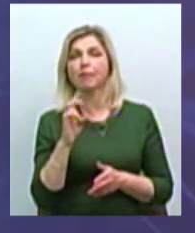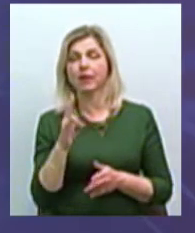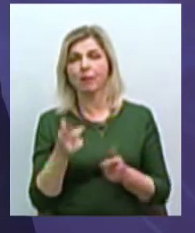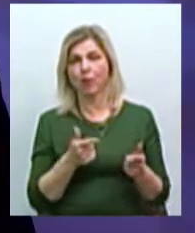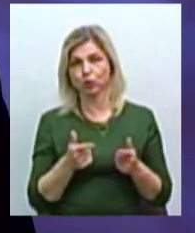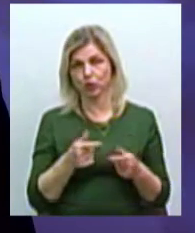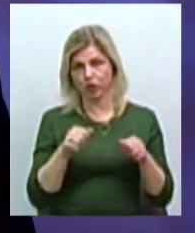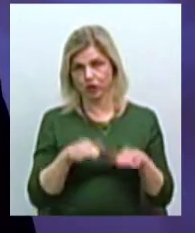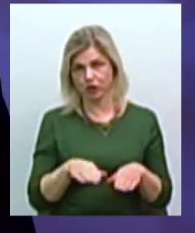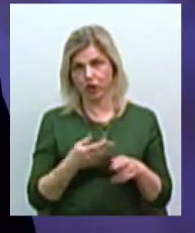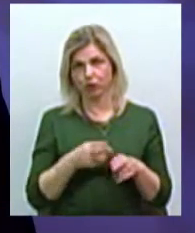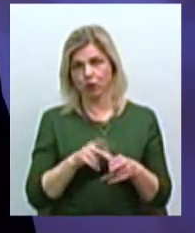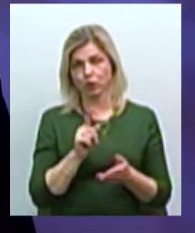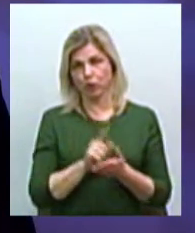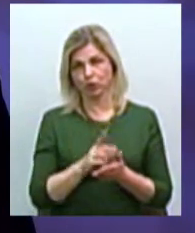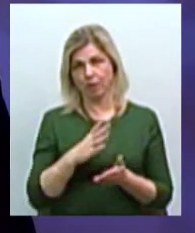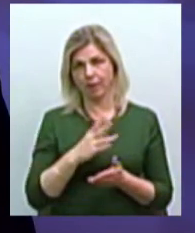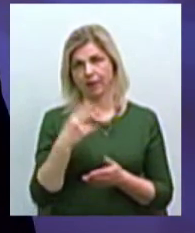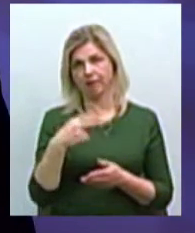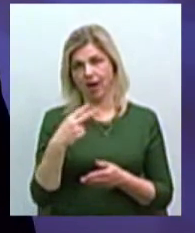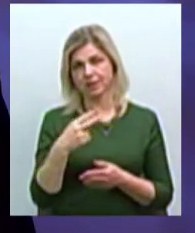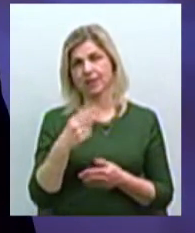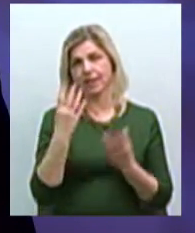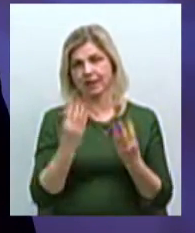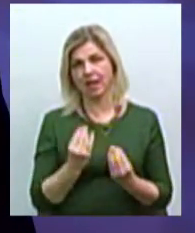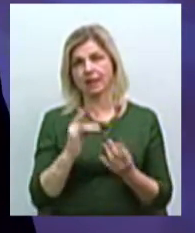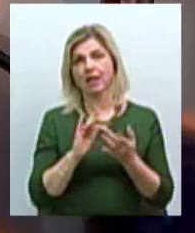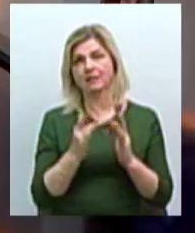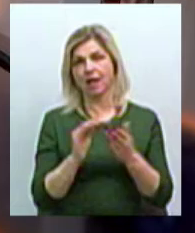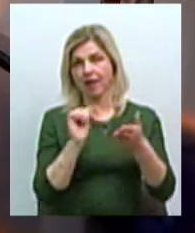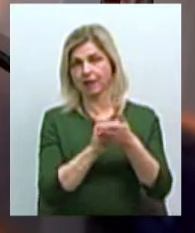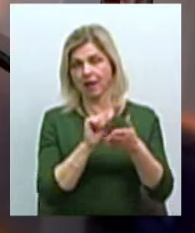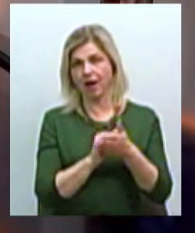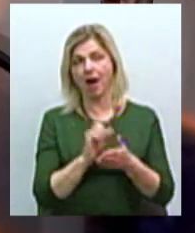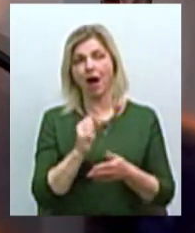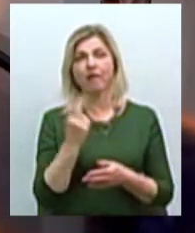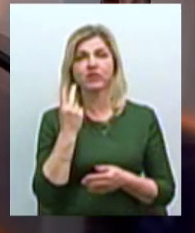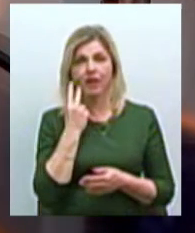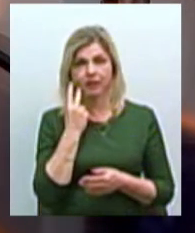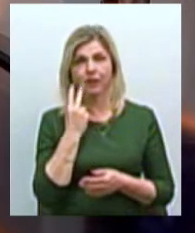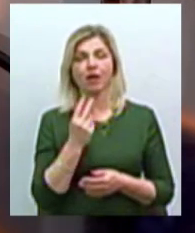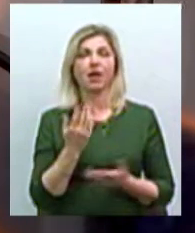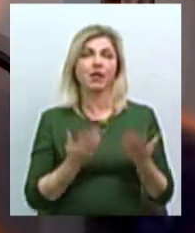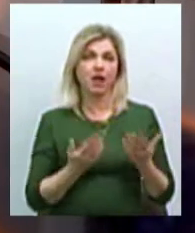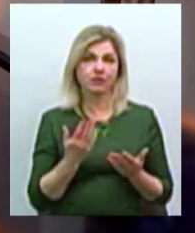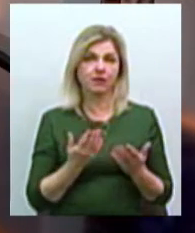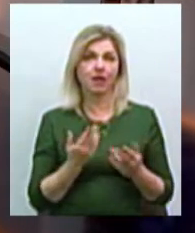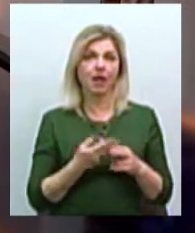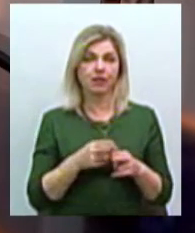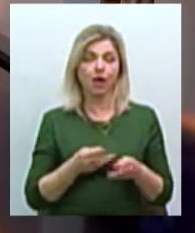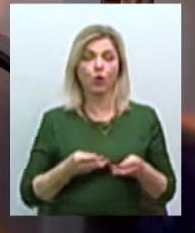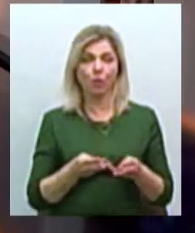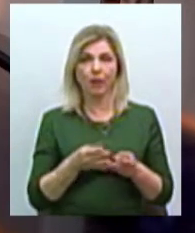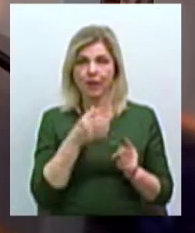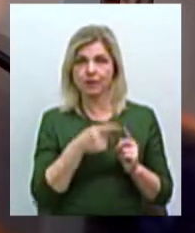рішення, яке має відвисити на сайті 20 днів, а це іноді зводить, не іноді, а завжди практично, якщо це період опалювального сезону,